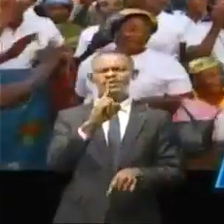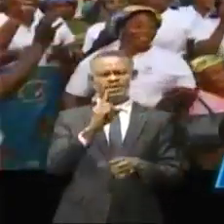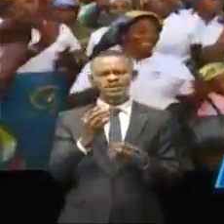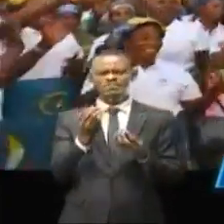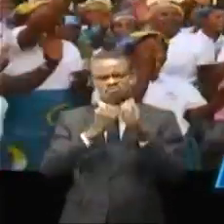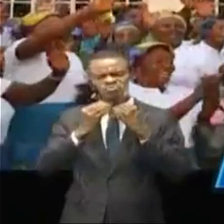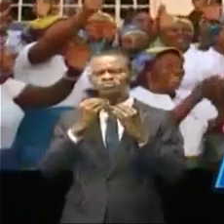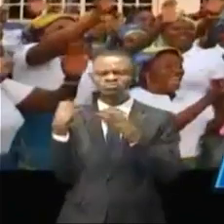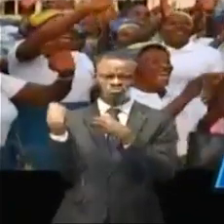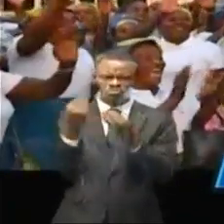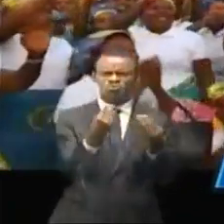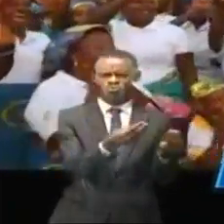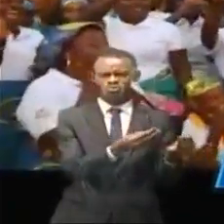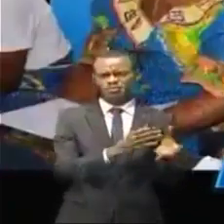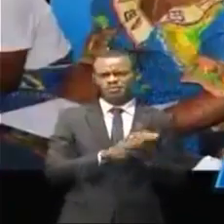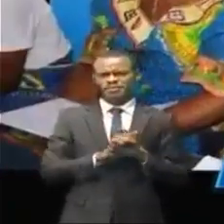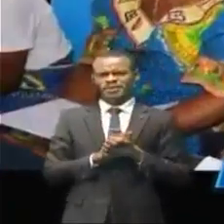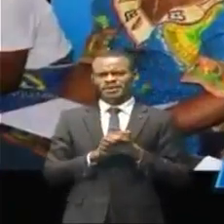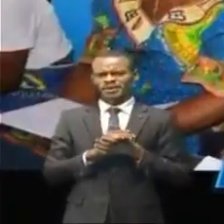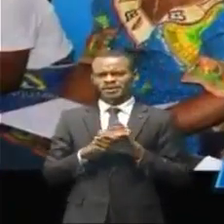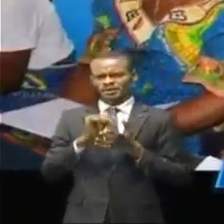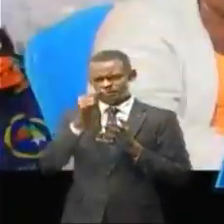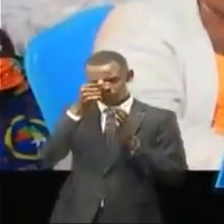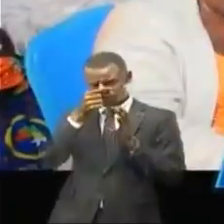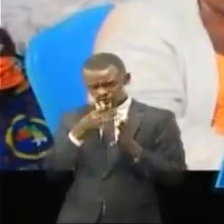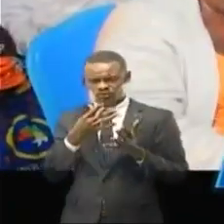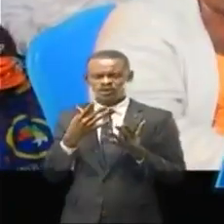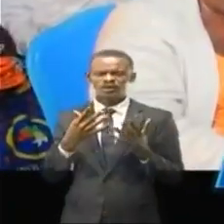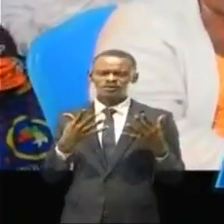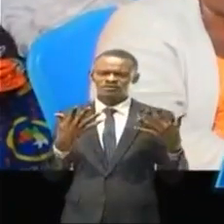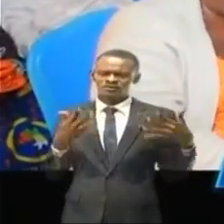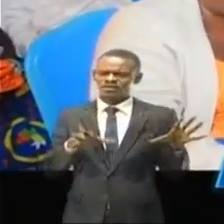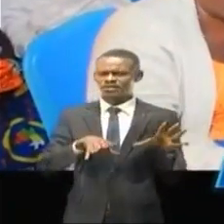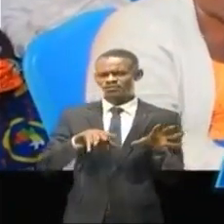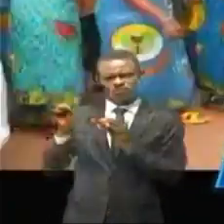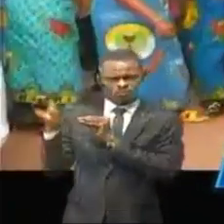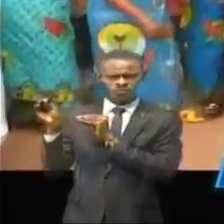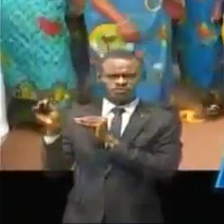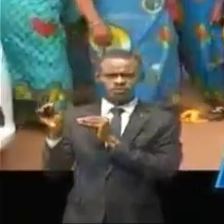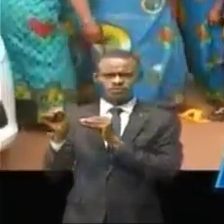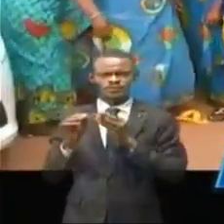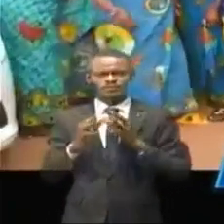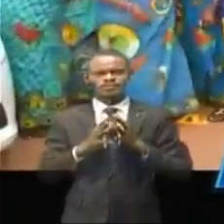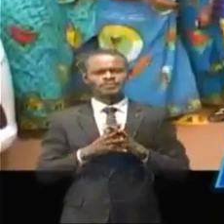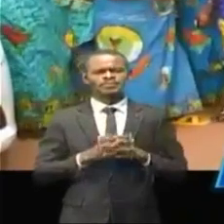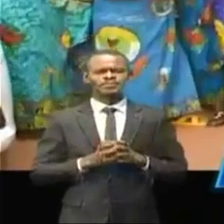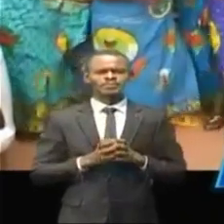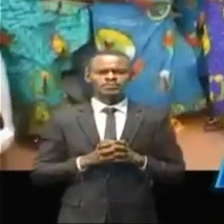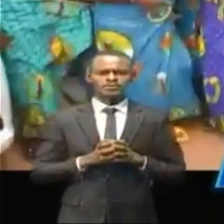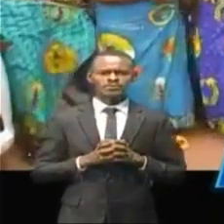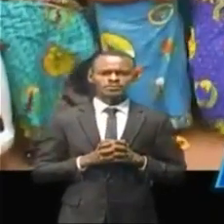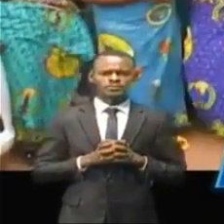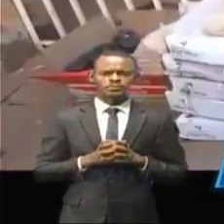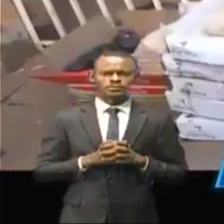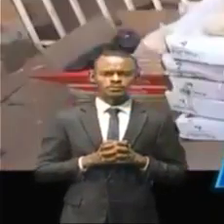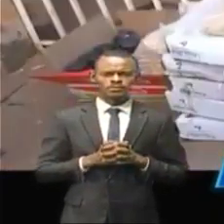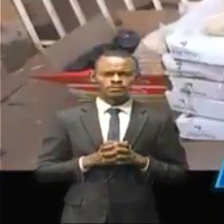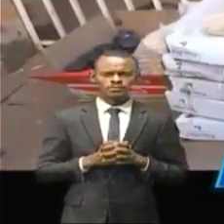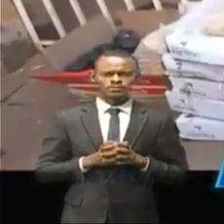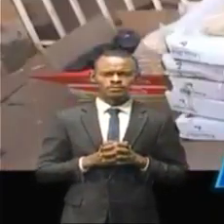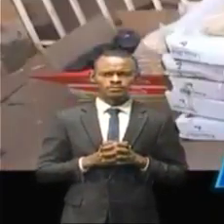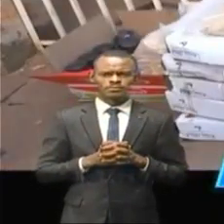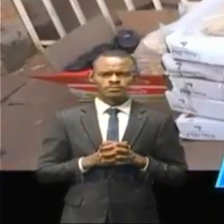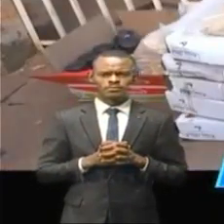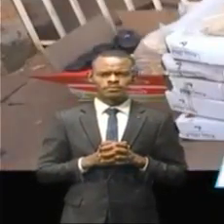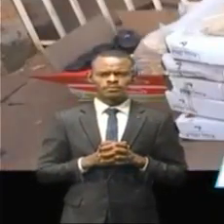de l'exécutif provincial a quitté les lieux. Visiblement, toutes les mamans catholiques ont eu du mal à se séparer de celle qu'elles appellent